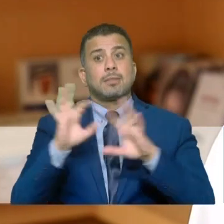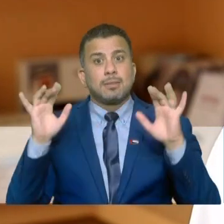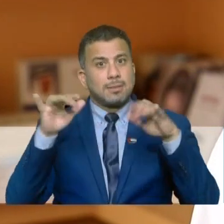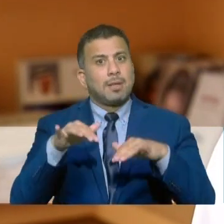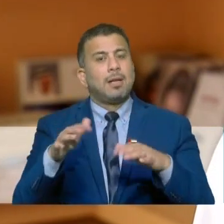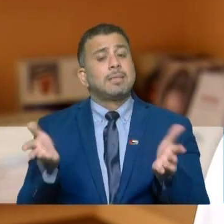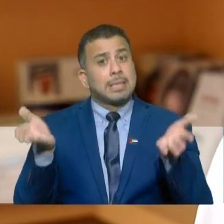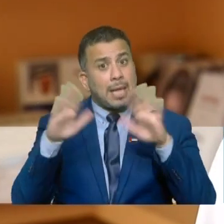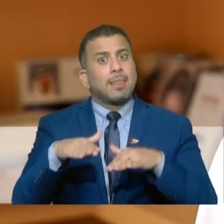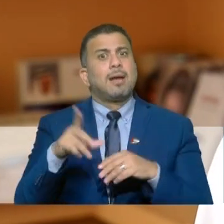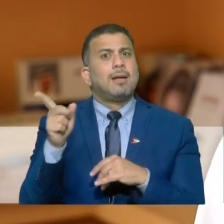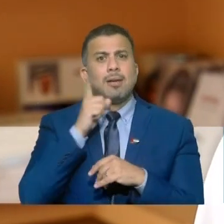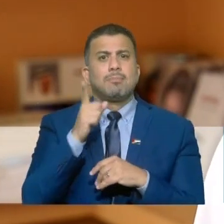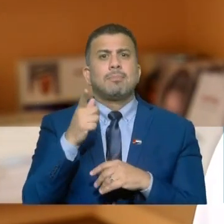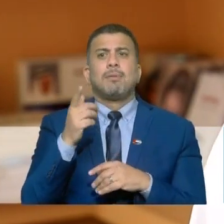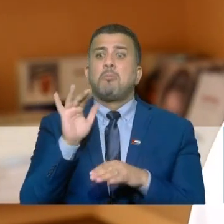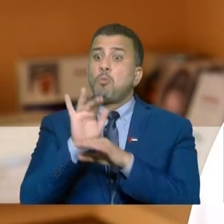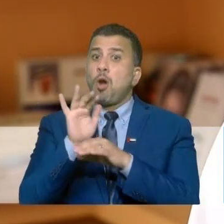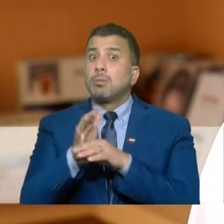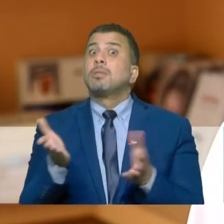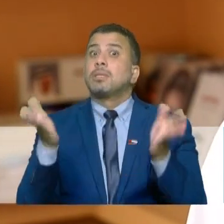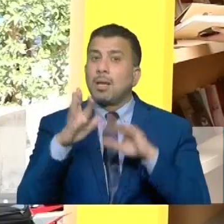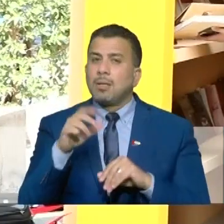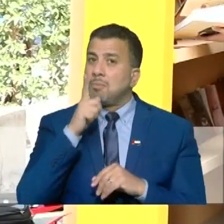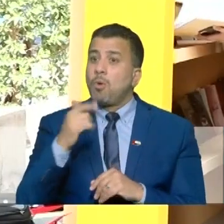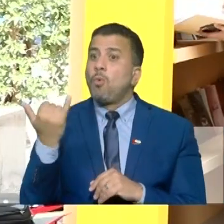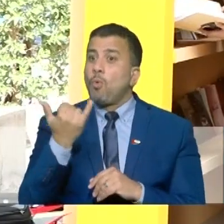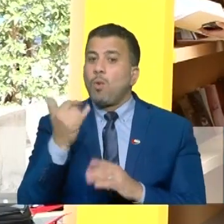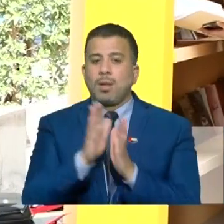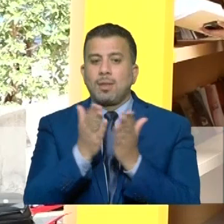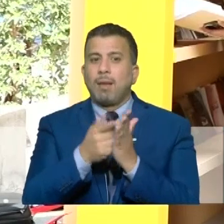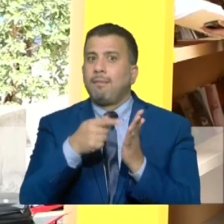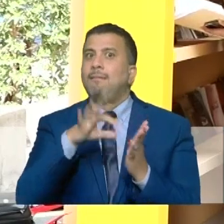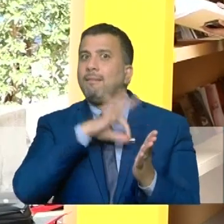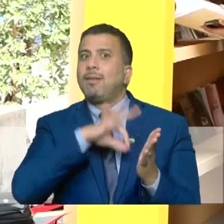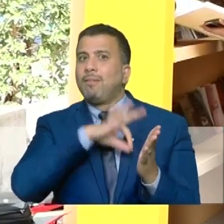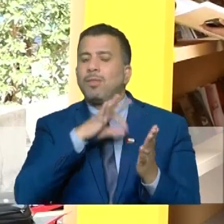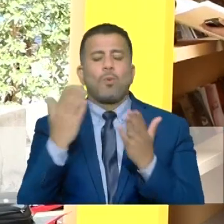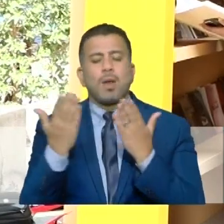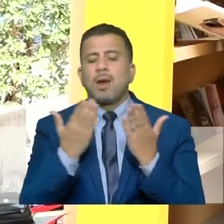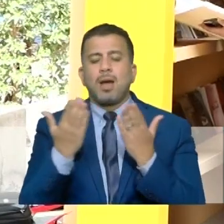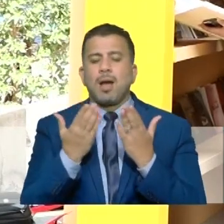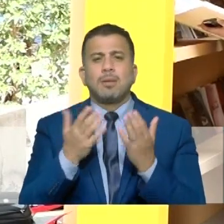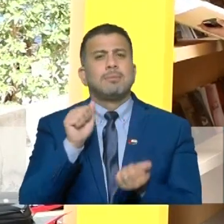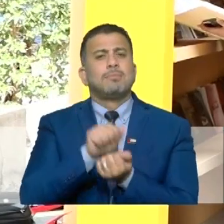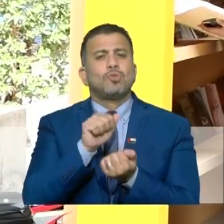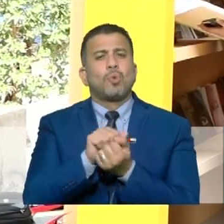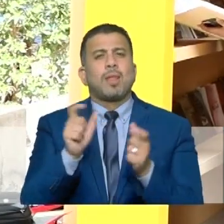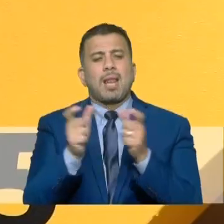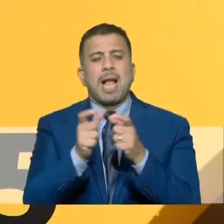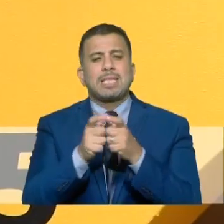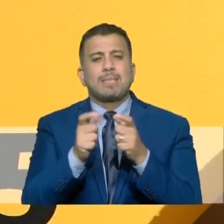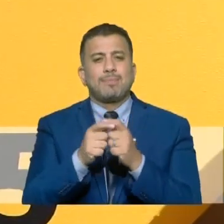وتزداد الفعاليات وهذا ايضا في صالح الكتاب في صالح القراءه منشورات القاسمي كانت